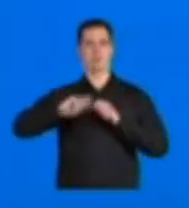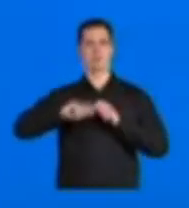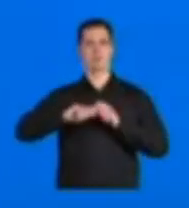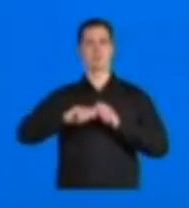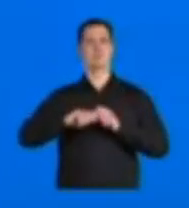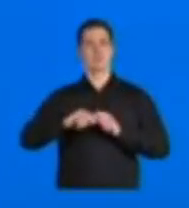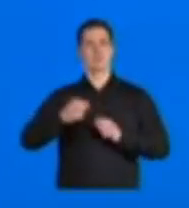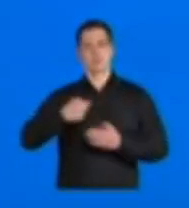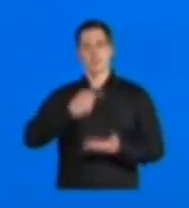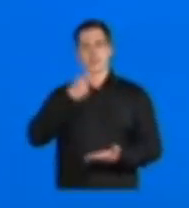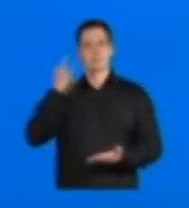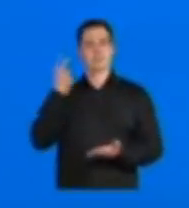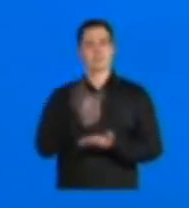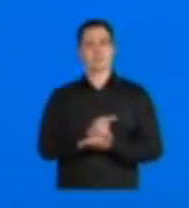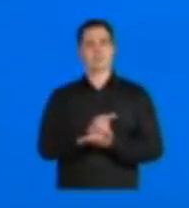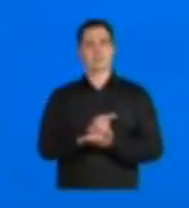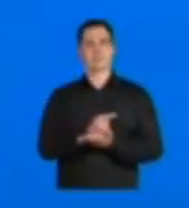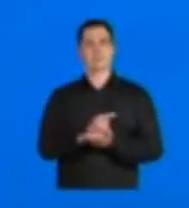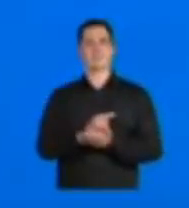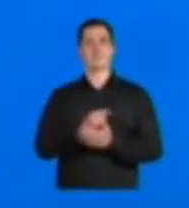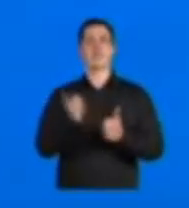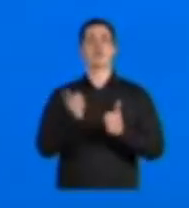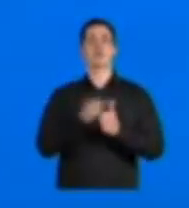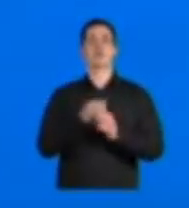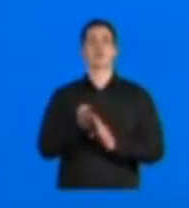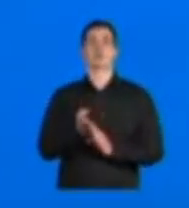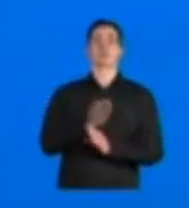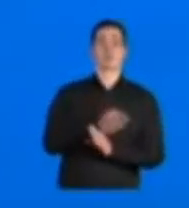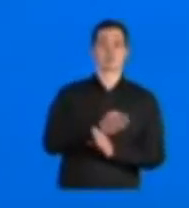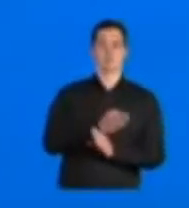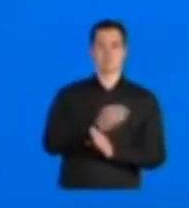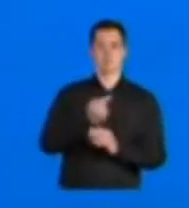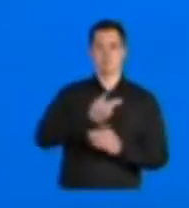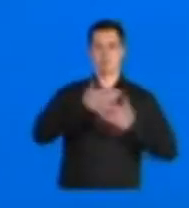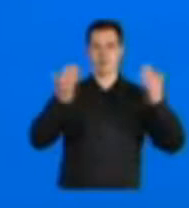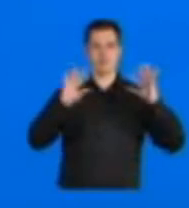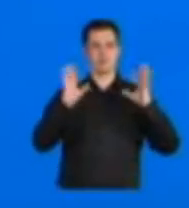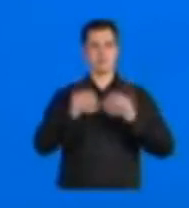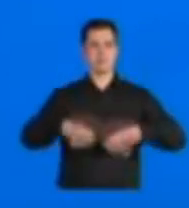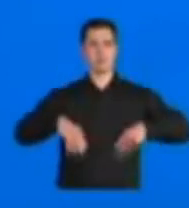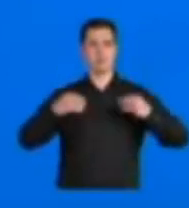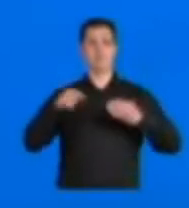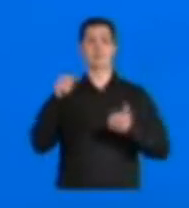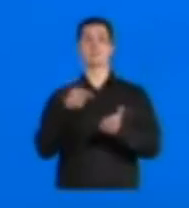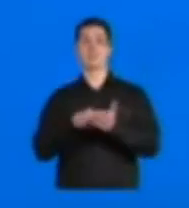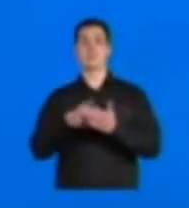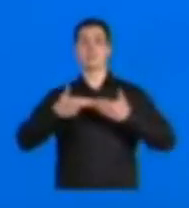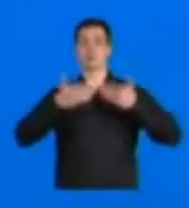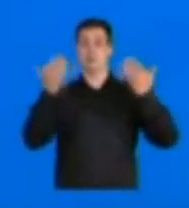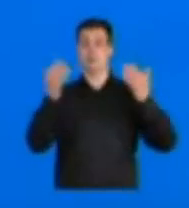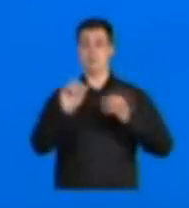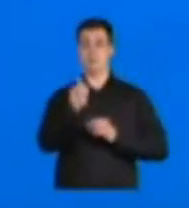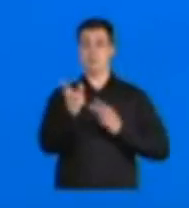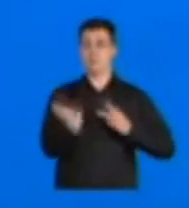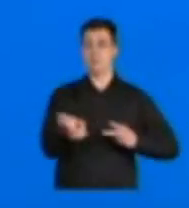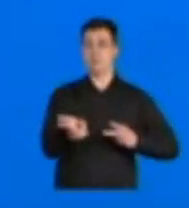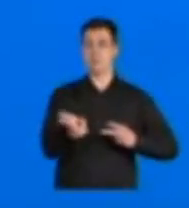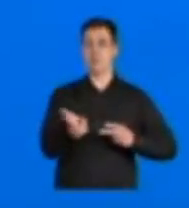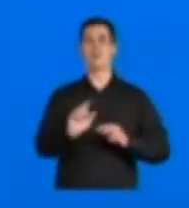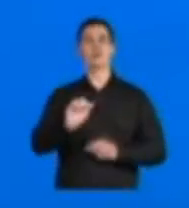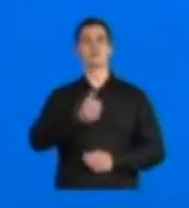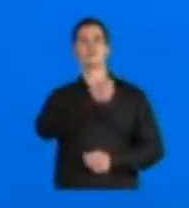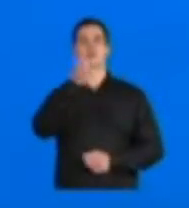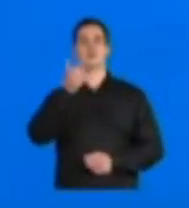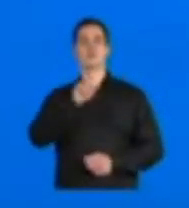podjęliśmy decyzję, że zarówno dzień poprzedzający Wszystkich Świętych, jak i Dzień Wszystkich Świętych, a także Dzień